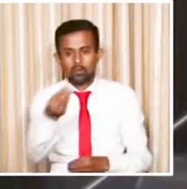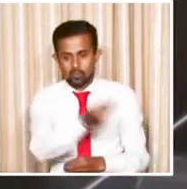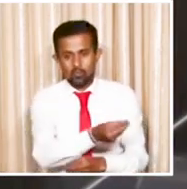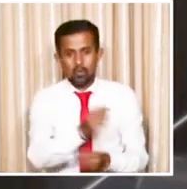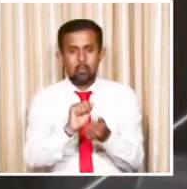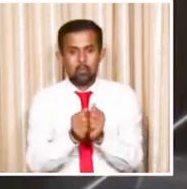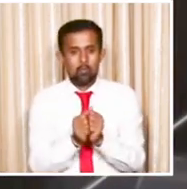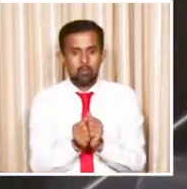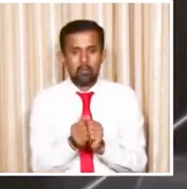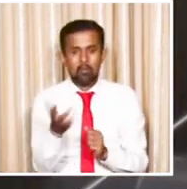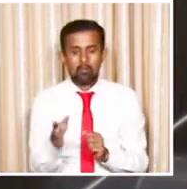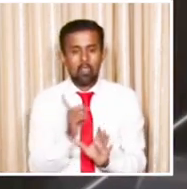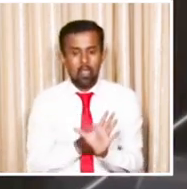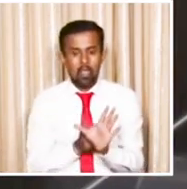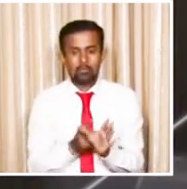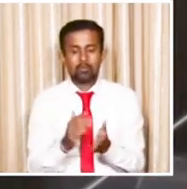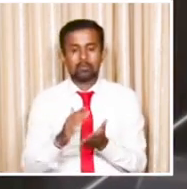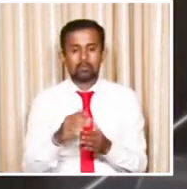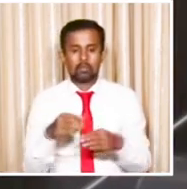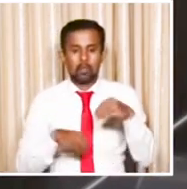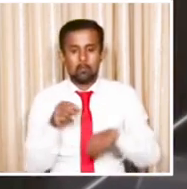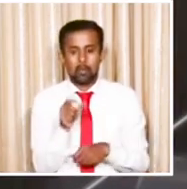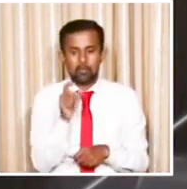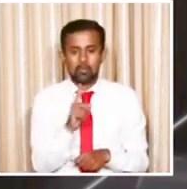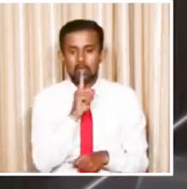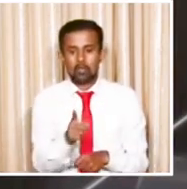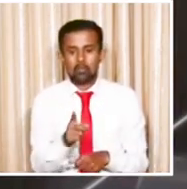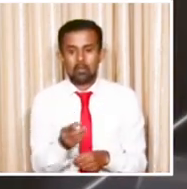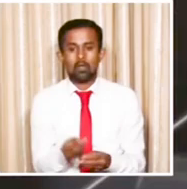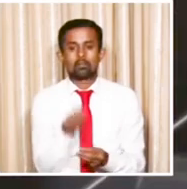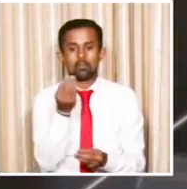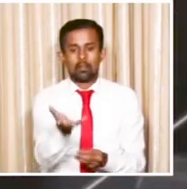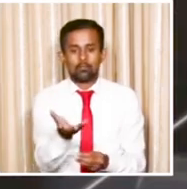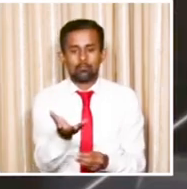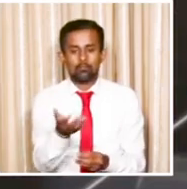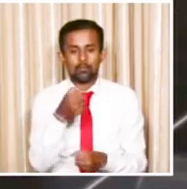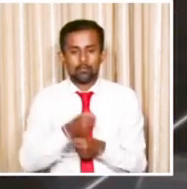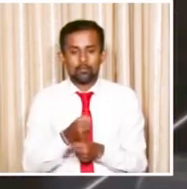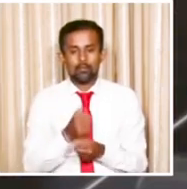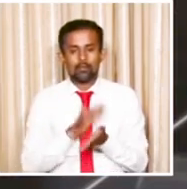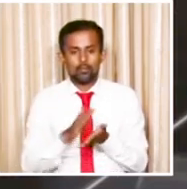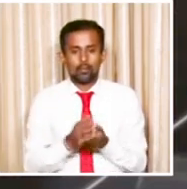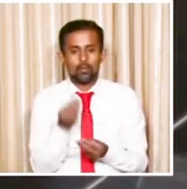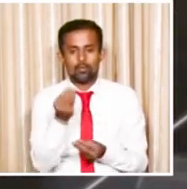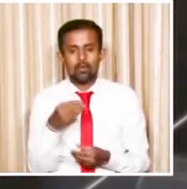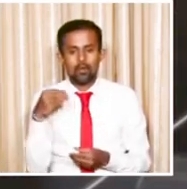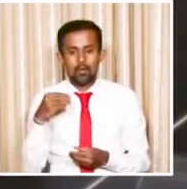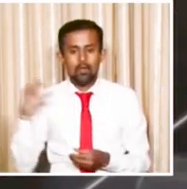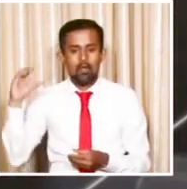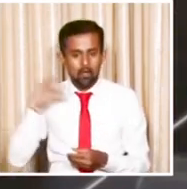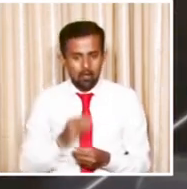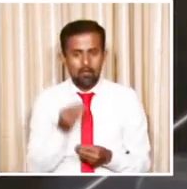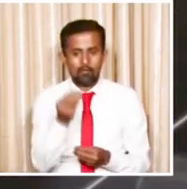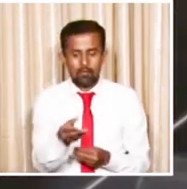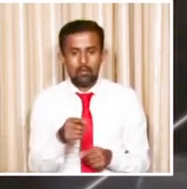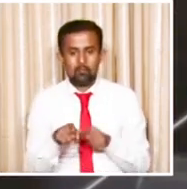වෙනස්කම් කරගත්තේ හැමදාම සහනාධාර දෙන්නේ දේශපාලකයන් මේක කිව්වම දෙන්න වෙනවා එතකොට ආණ්ඩුවේකට සහනාධාර දෙන්න ණය ගන්න වෙනවා